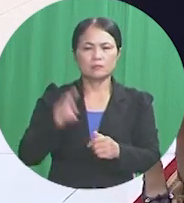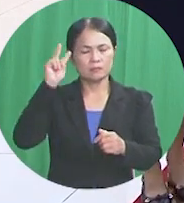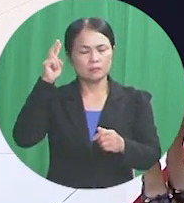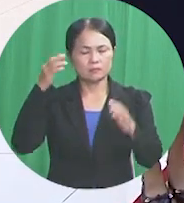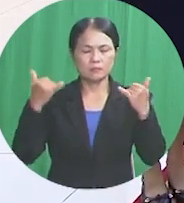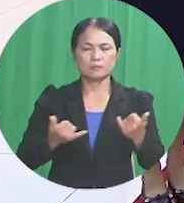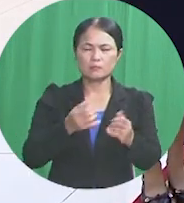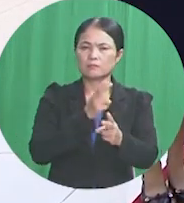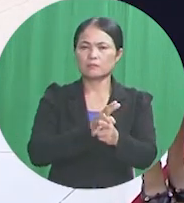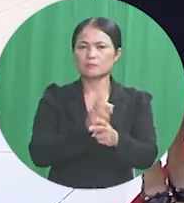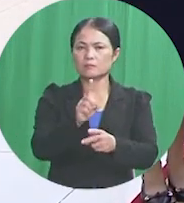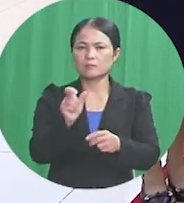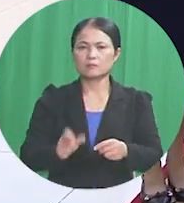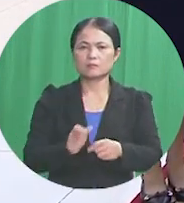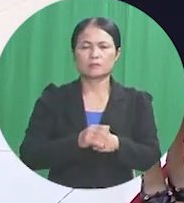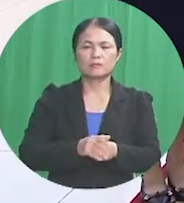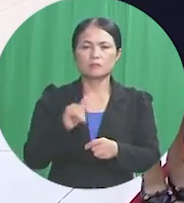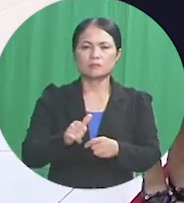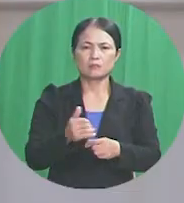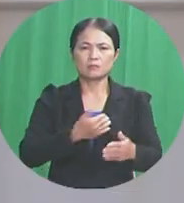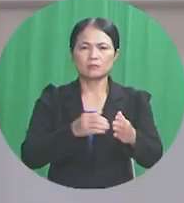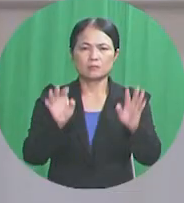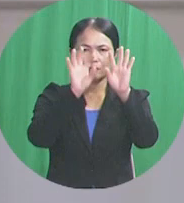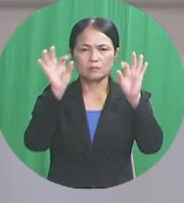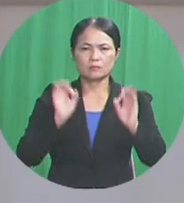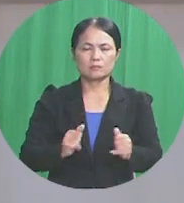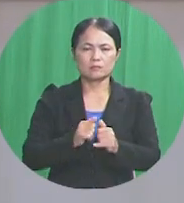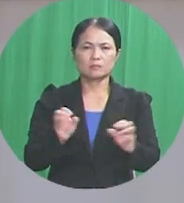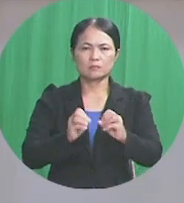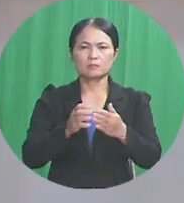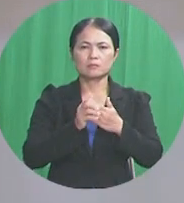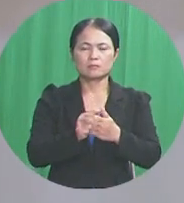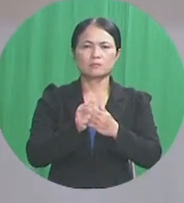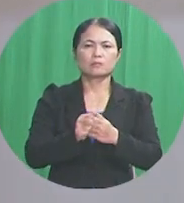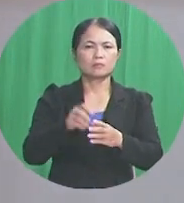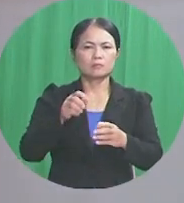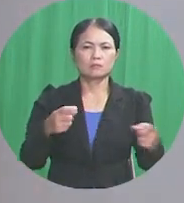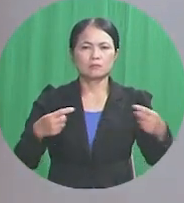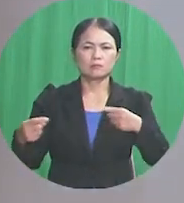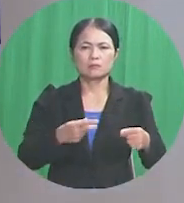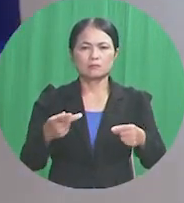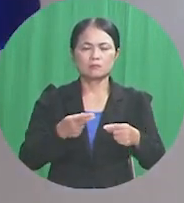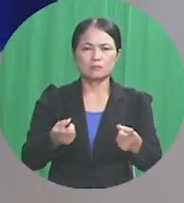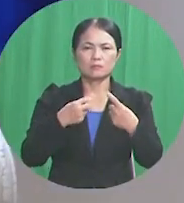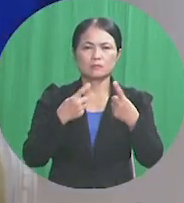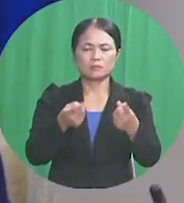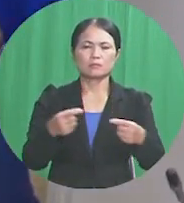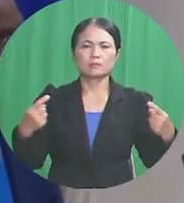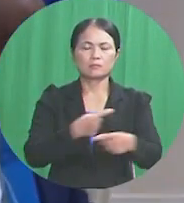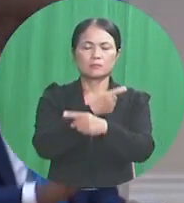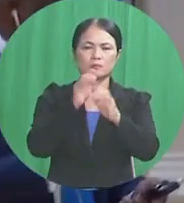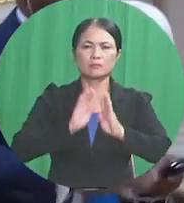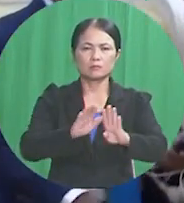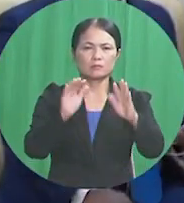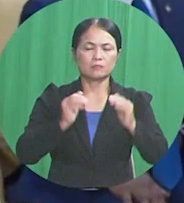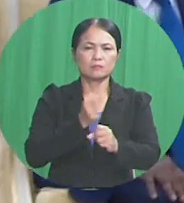ายนี้มันตกอ้อยในนามเนะในไกรชาหลายหายมันน้อมอมีนกาซองสักนี้ตะวันตะมกตุยตะวันจมรุ่งบ